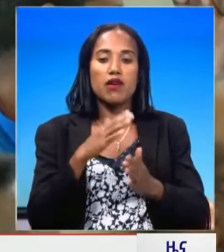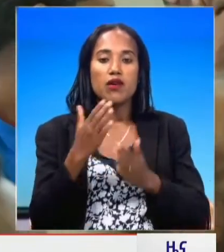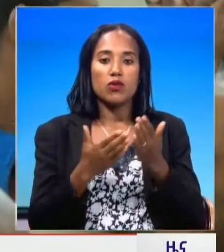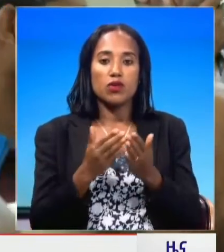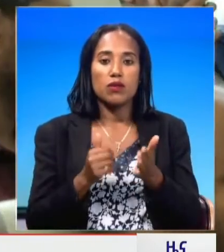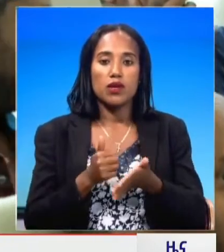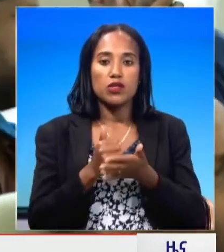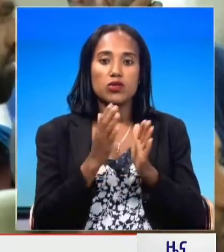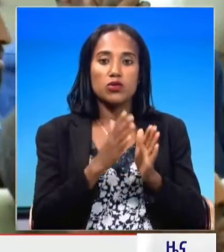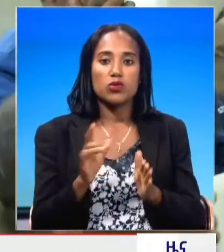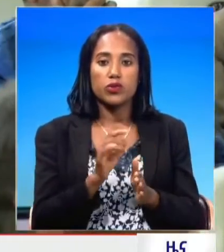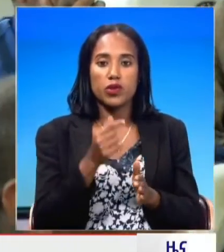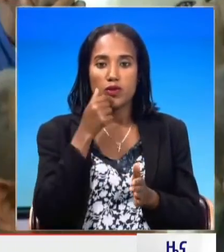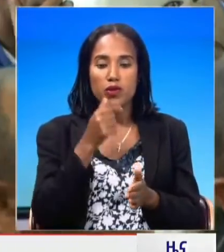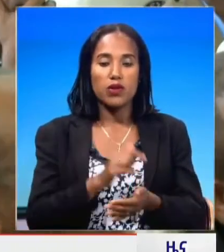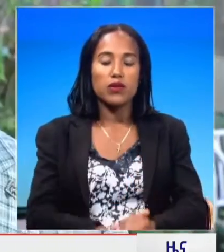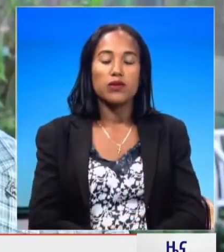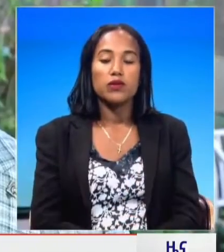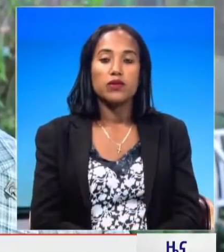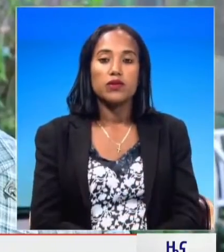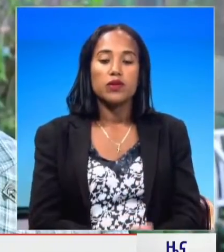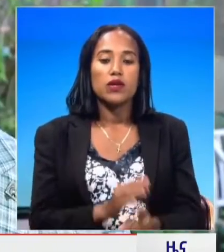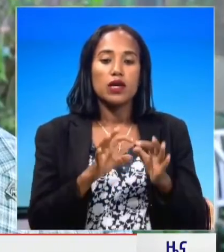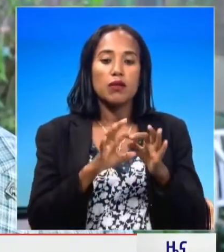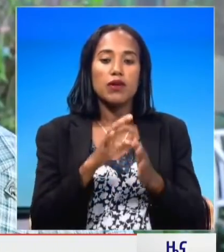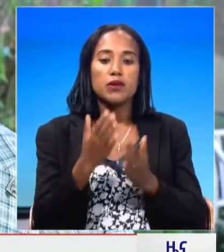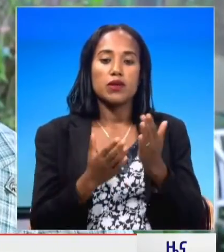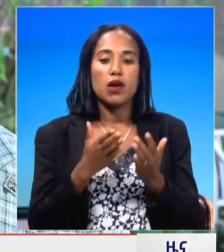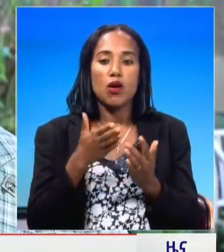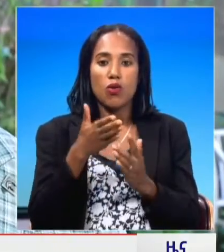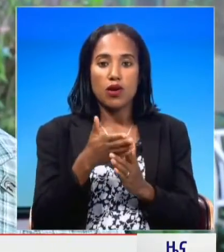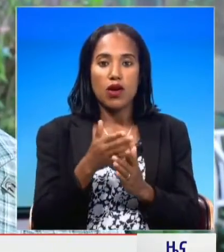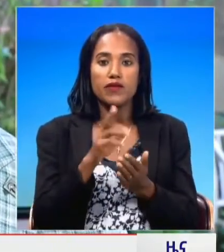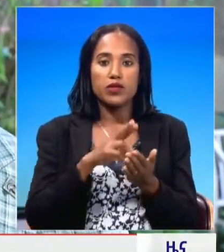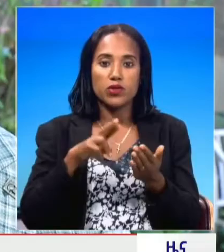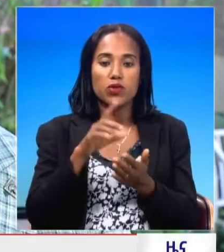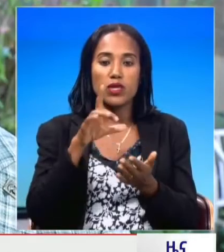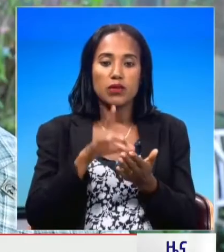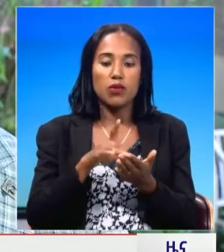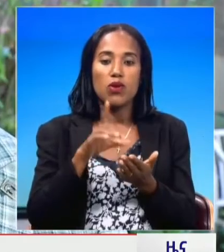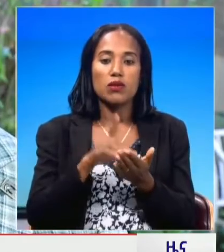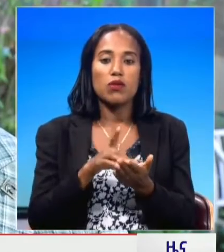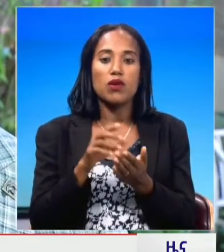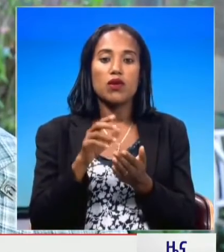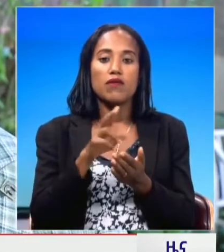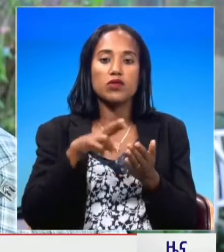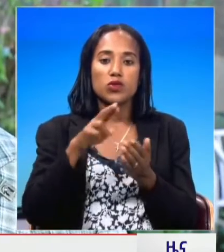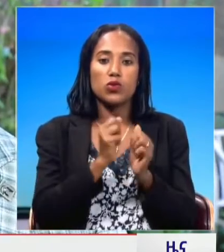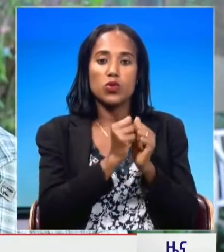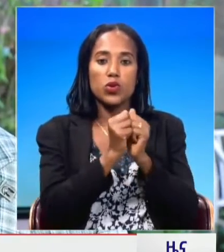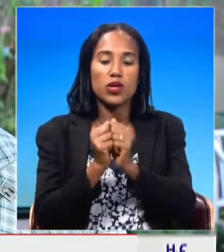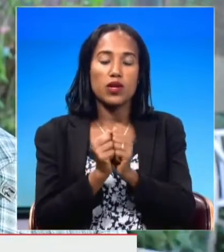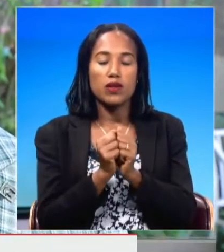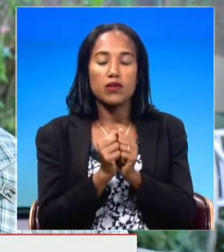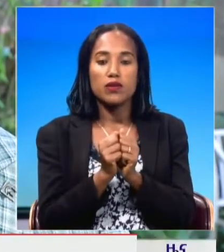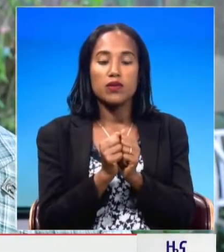ለማገዝ ዝግጁ መሆኑንም አረጋግጠዋል። ከማህበረሰብ አገልግሎት አኳያ ዩኒቨርሲቲው ከተማው ከከተማው ጋር ዩኒቨርሲቲው ከሰሜን ጎንደር